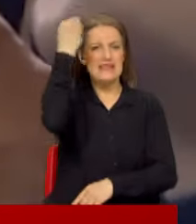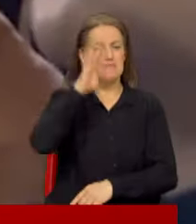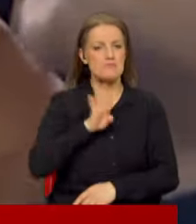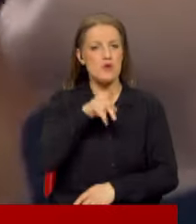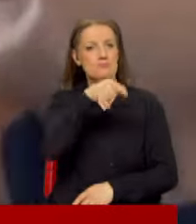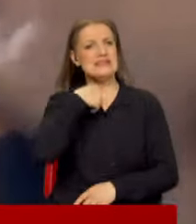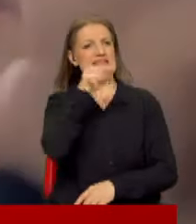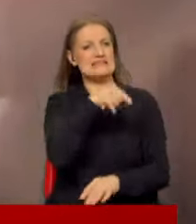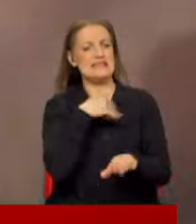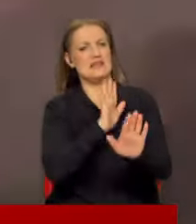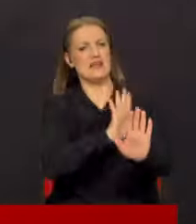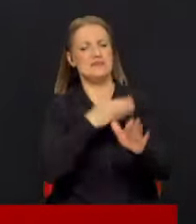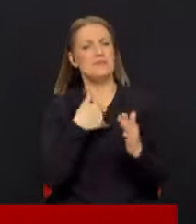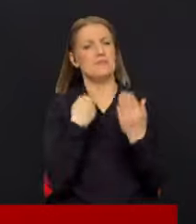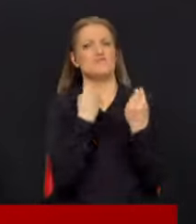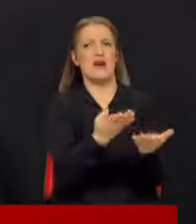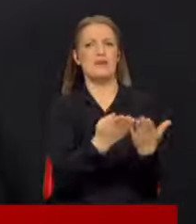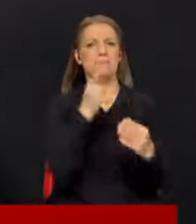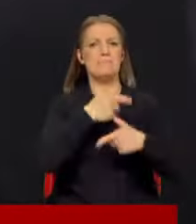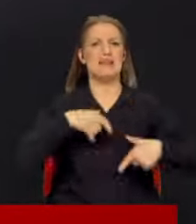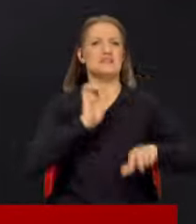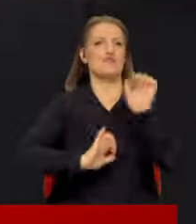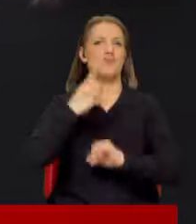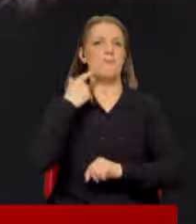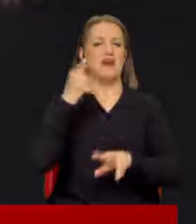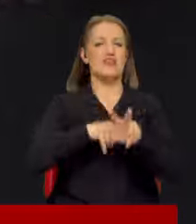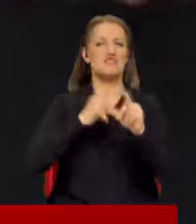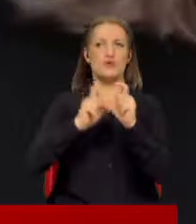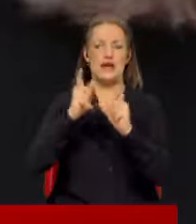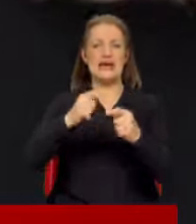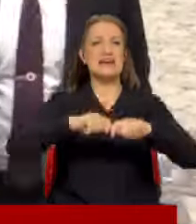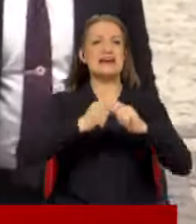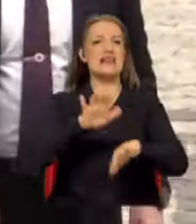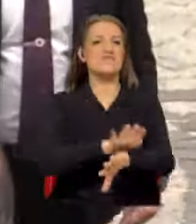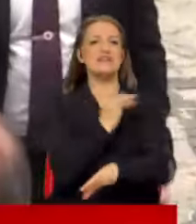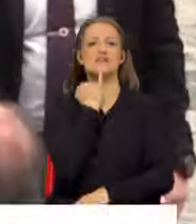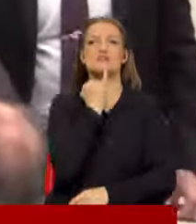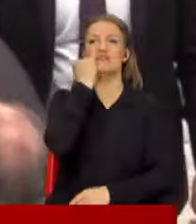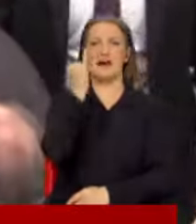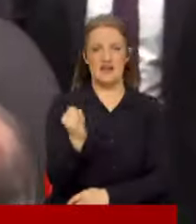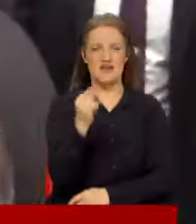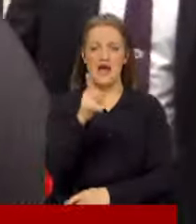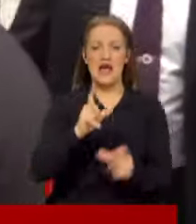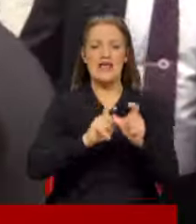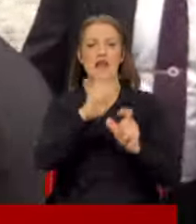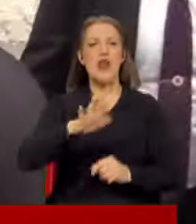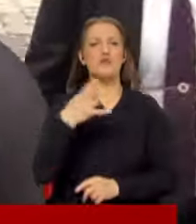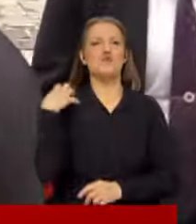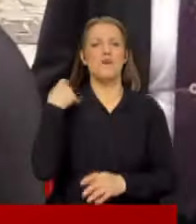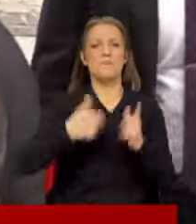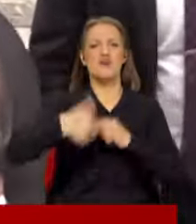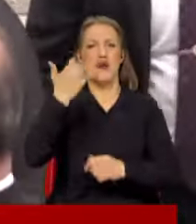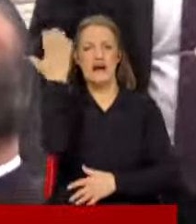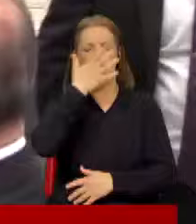sizin yanınızdayız diye destek verdi. Milli Savunma Bakanı Yaşar Güler'in Kırıkkale valisini ziyaretine de Genelkurmay Başkanı,